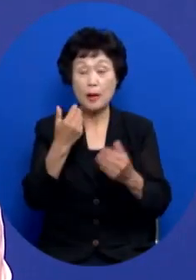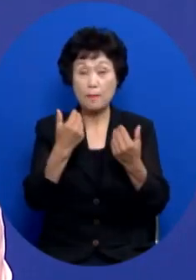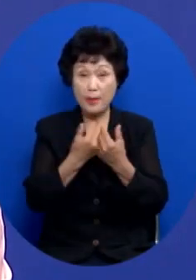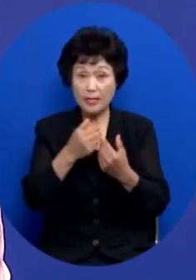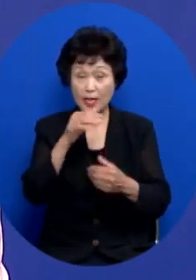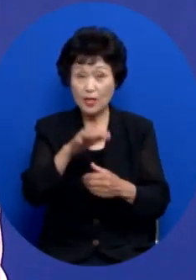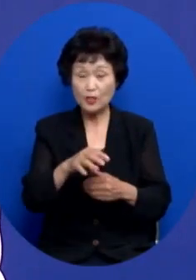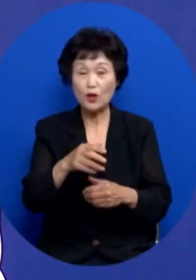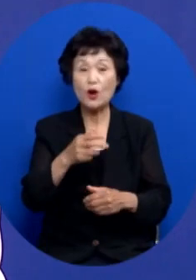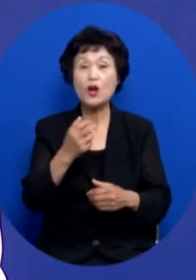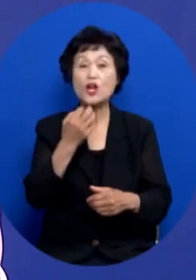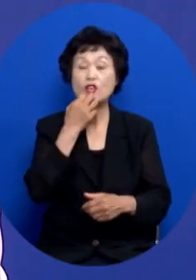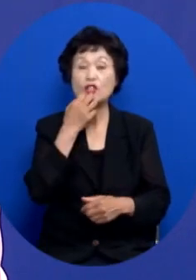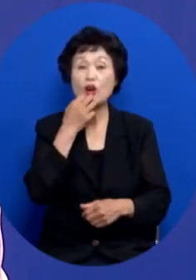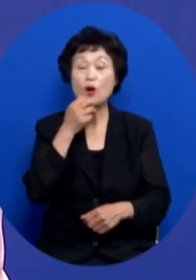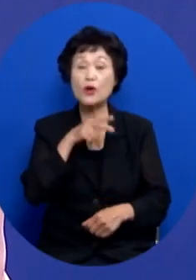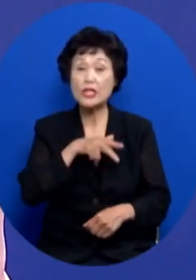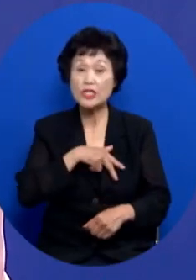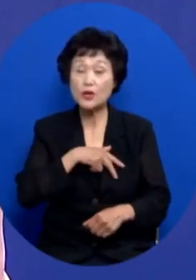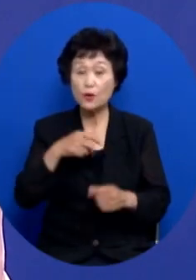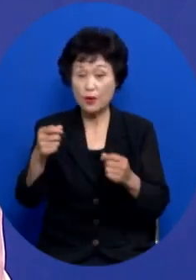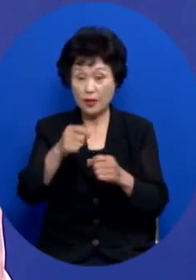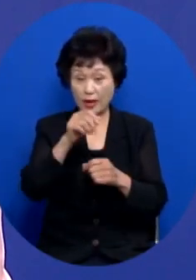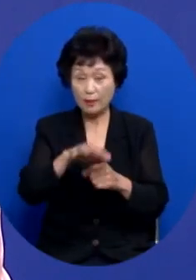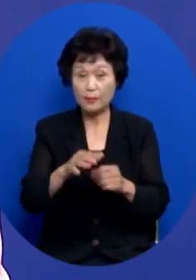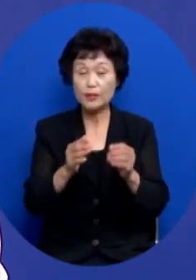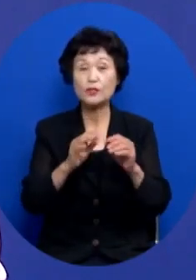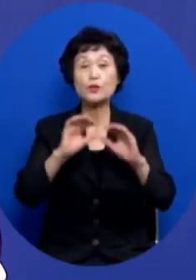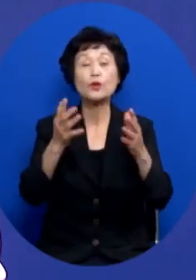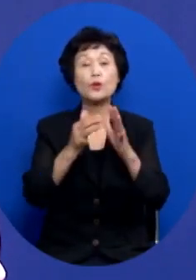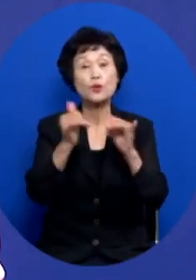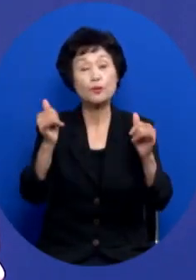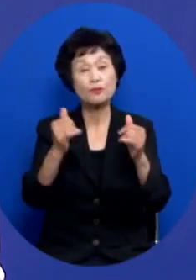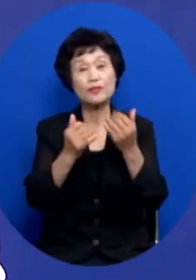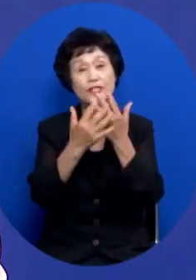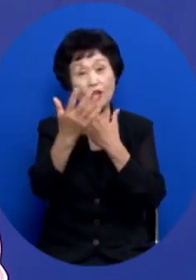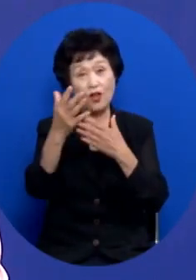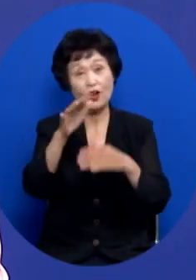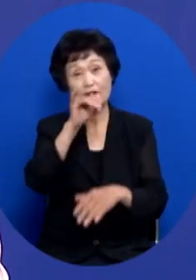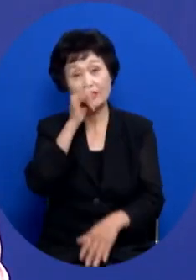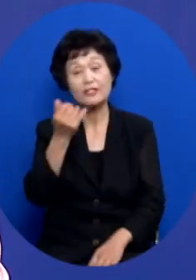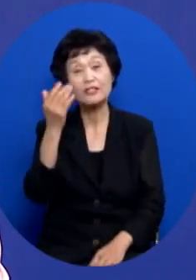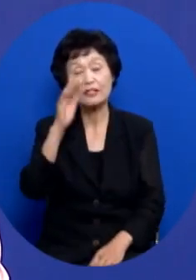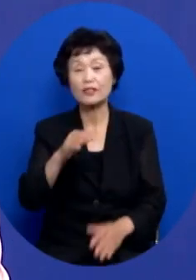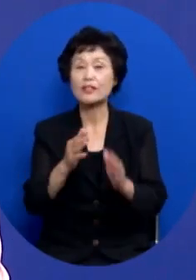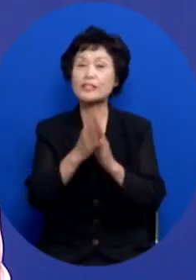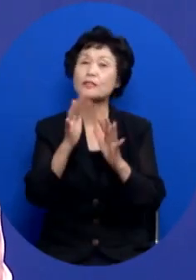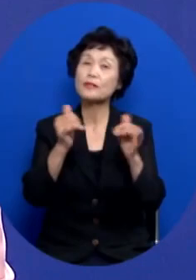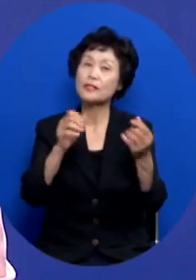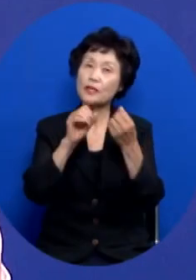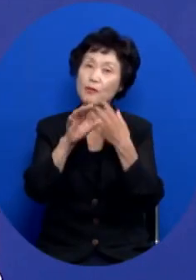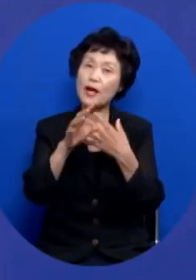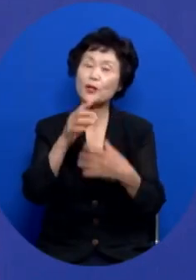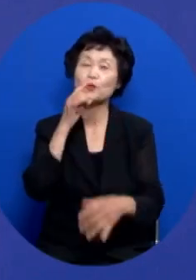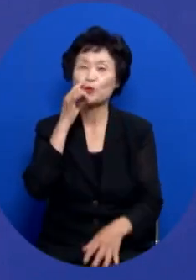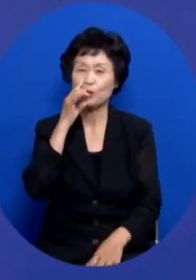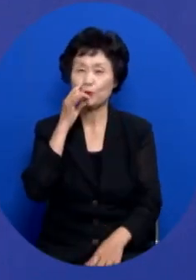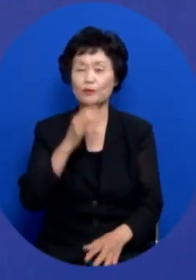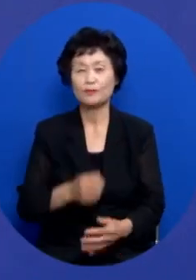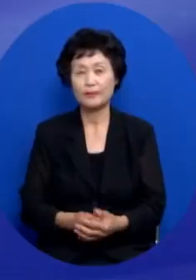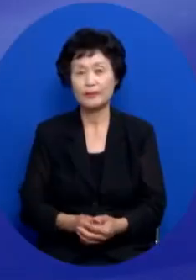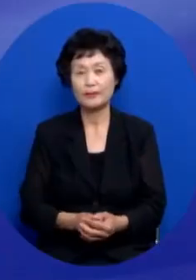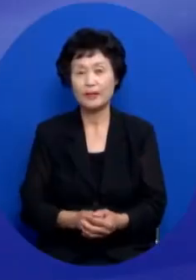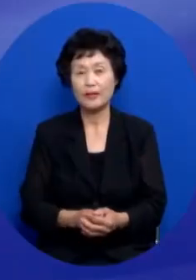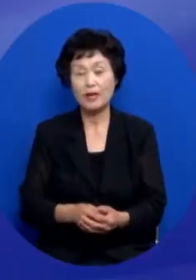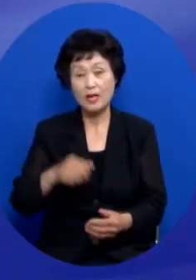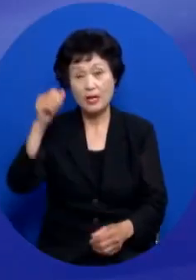서울시 의회 앞에서는 퀴어 축제 반대 국민대회가 열렸는데요. 이 현장에서 느껴지는 시민들의 반응이 어땠는지 궁금합니다. 네,